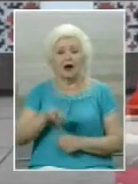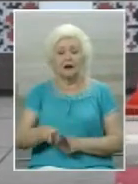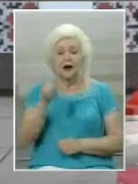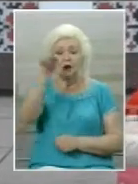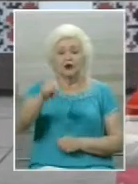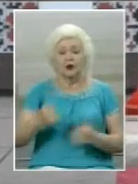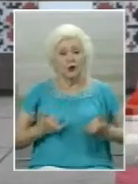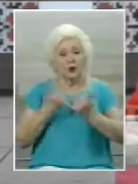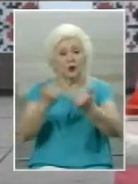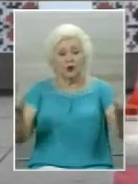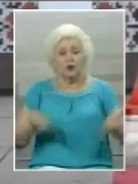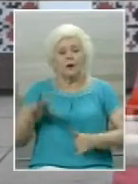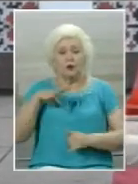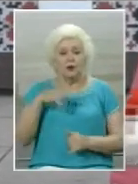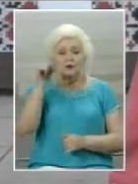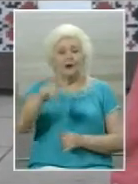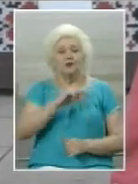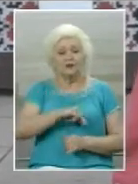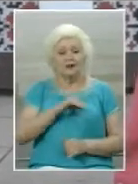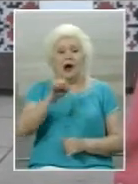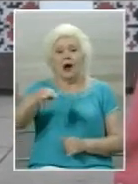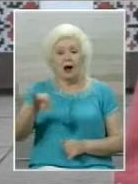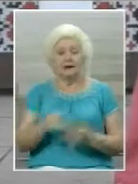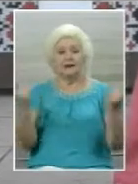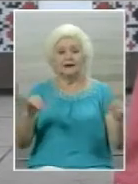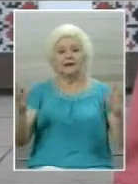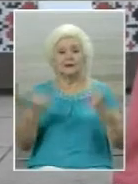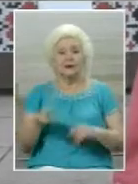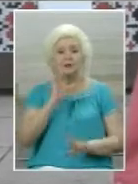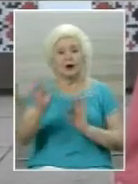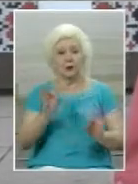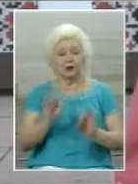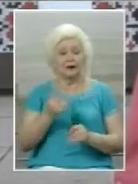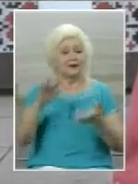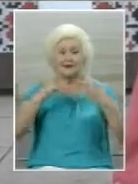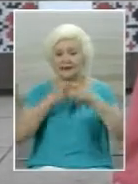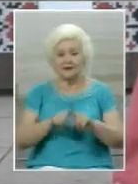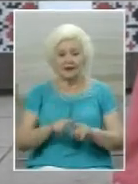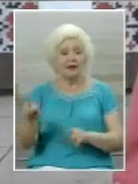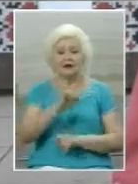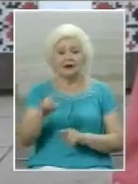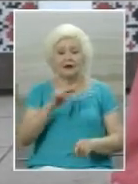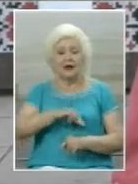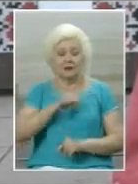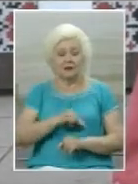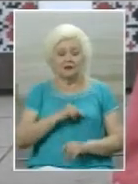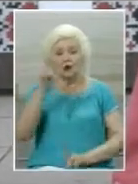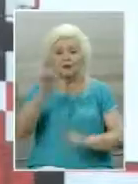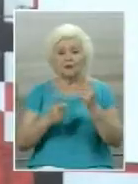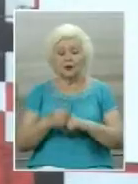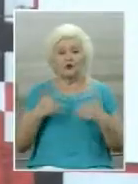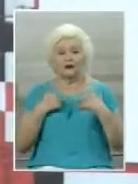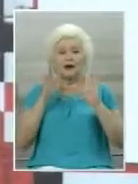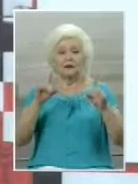його компетенції і перебувають ці роботи. Але на цей момент не помічено ані техніки, ані працівники підприємства. Є